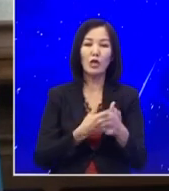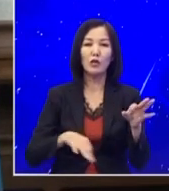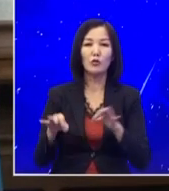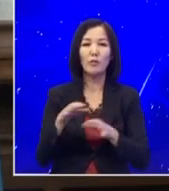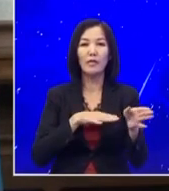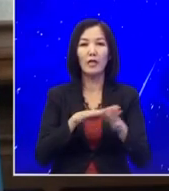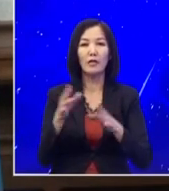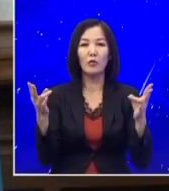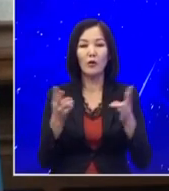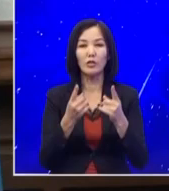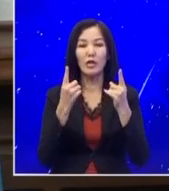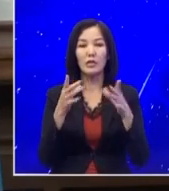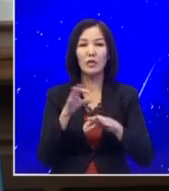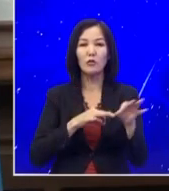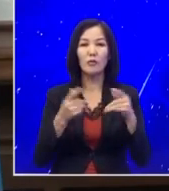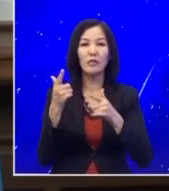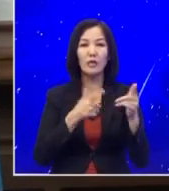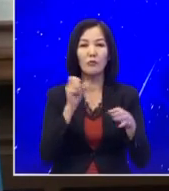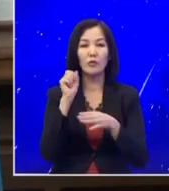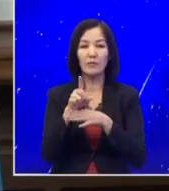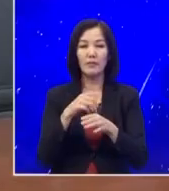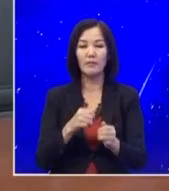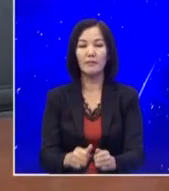қажет. Сондықтан тың жобаларды дайындауды тапсырамын.